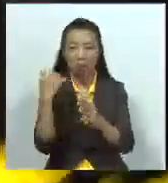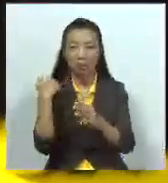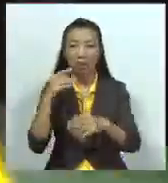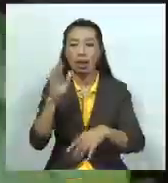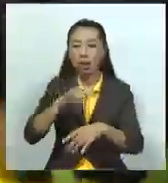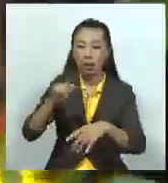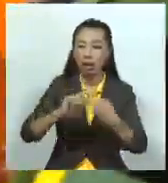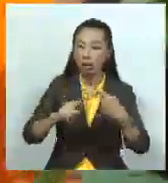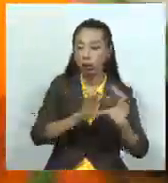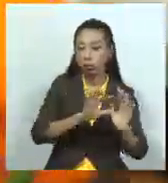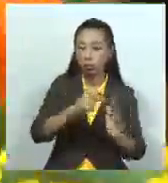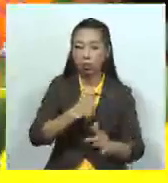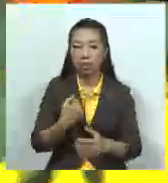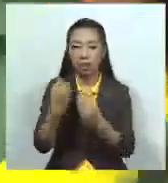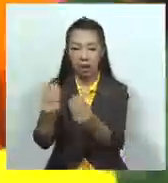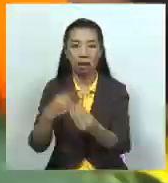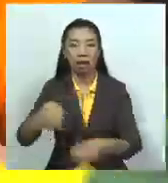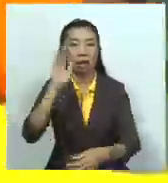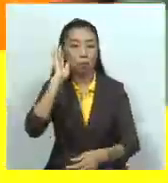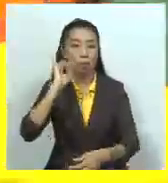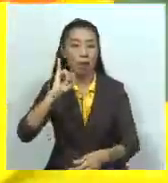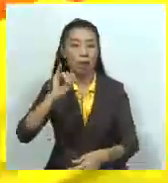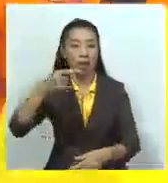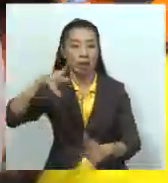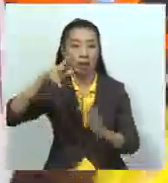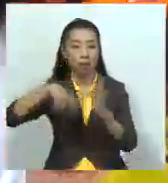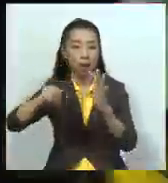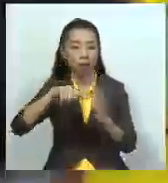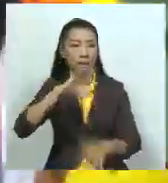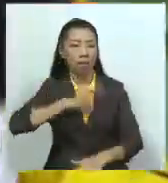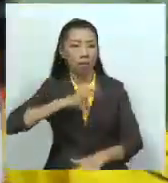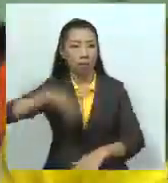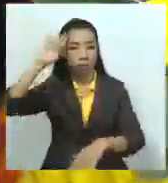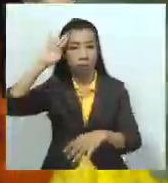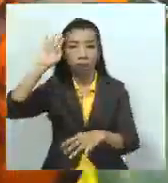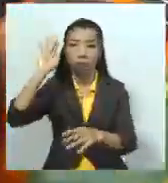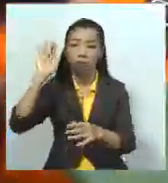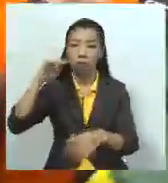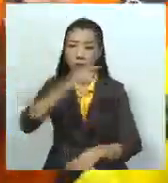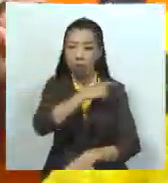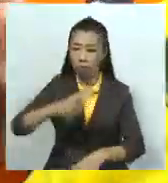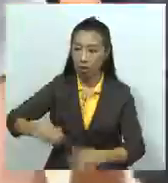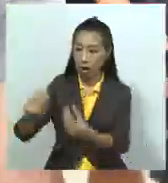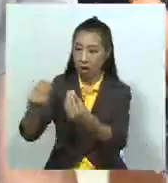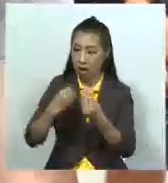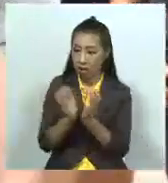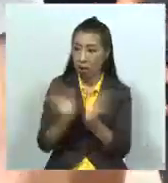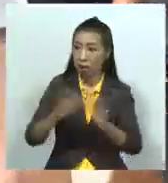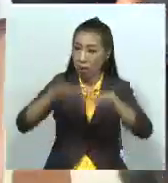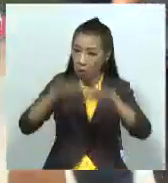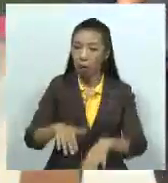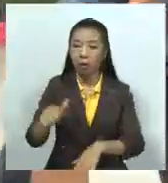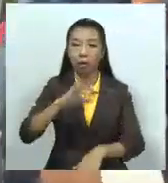มาให้กำลังใจนะคะแล้วก็บอกว่ารู้สึกดีใจที่ได้รับพระมหากรุณาธิคุณจากพระบาทสมเด็จพระเจ้าอยู่หั